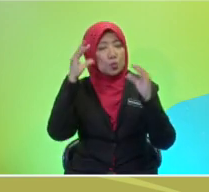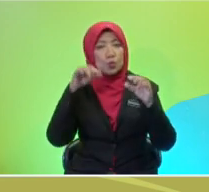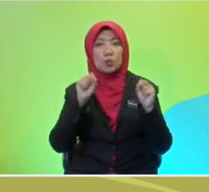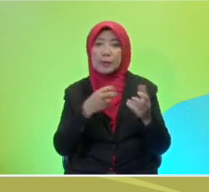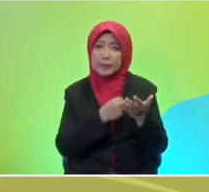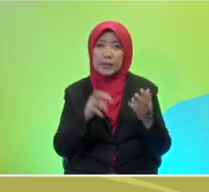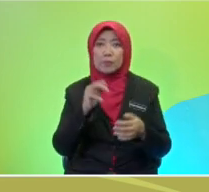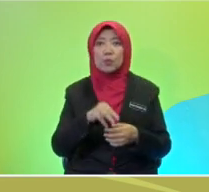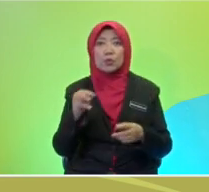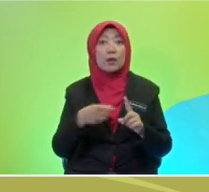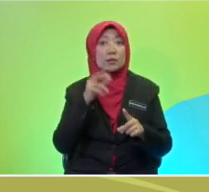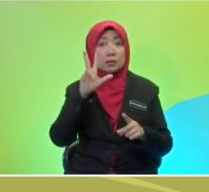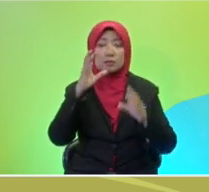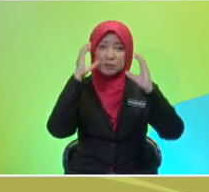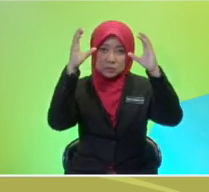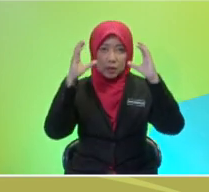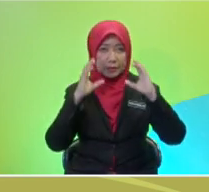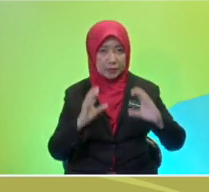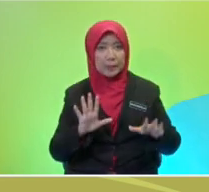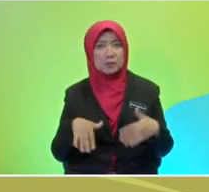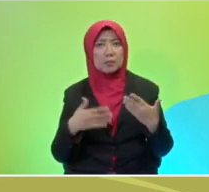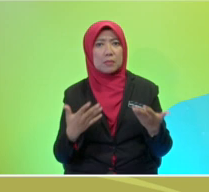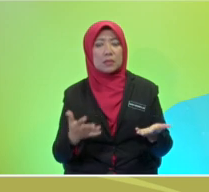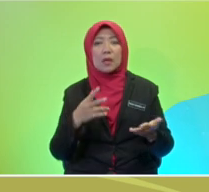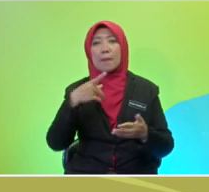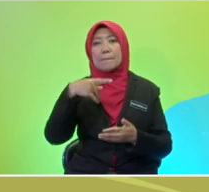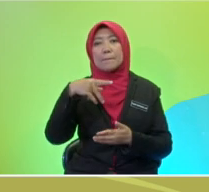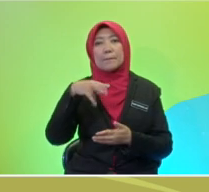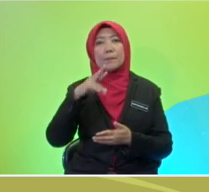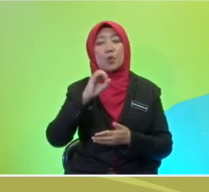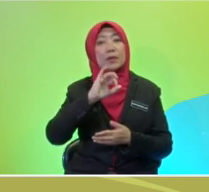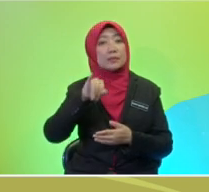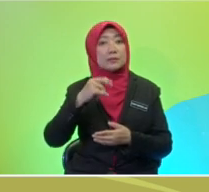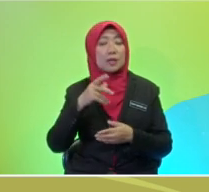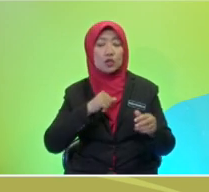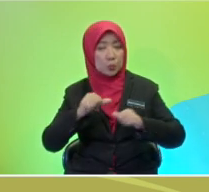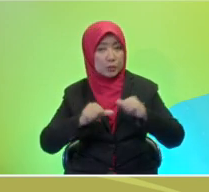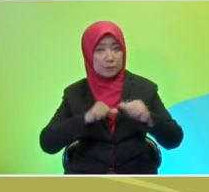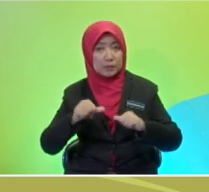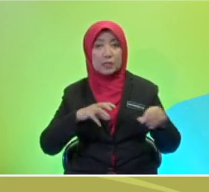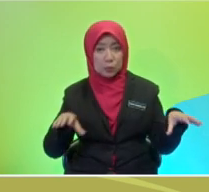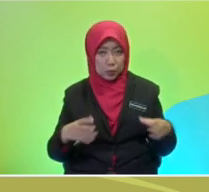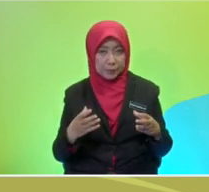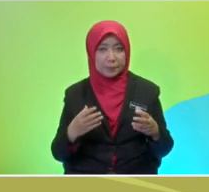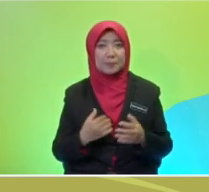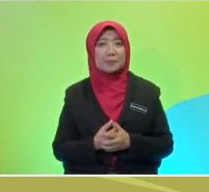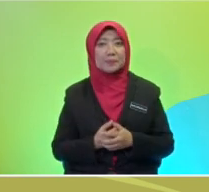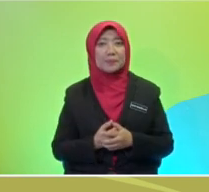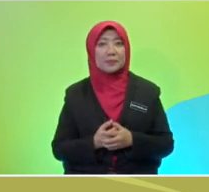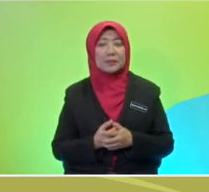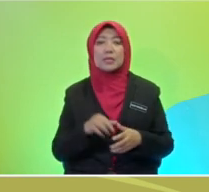33 cara Oke bagaimana Project yang dijalankan oke di sini projectnya